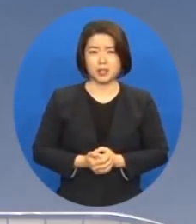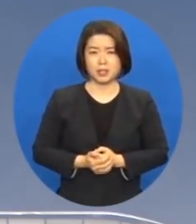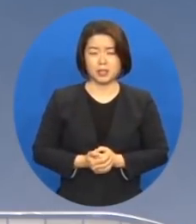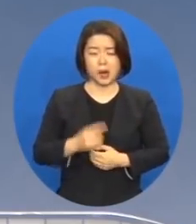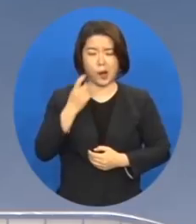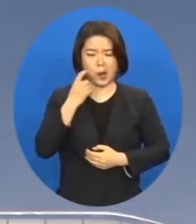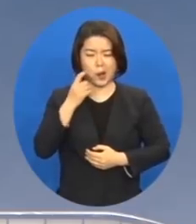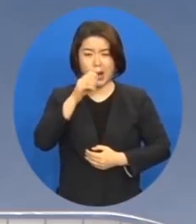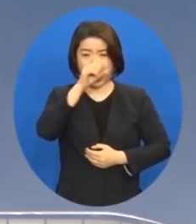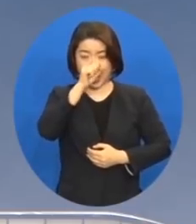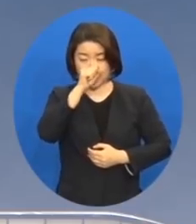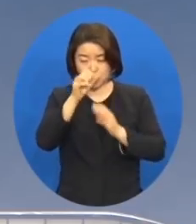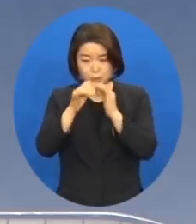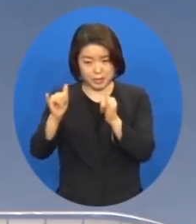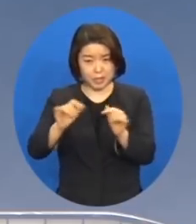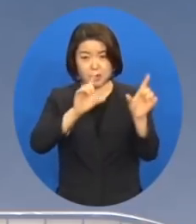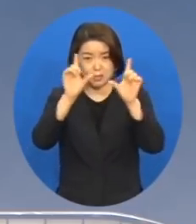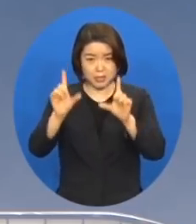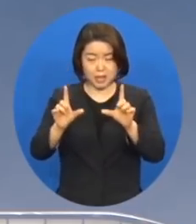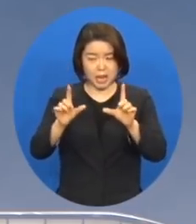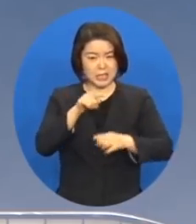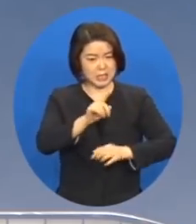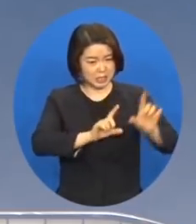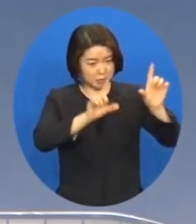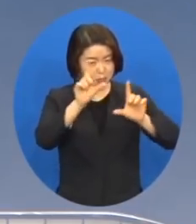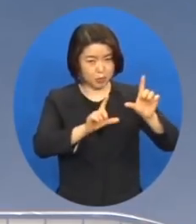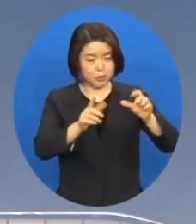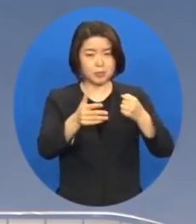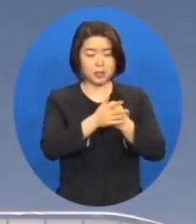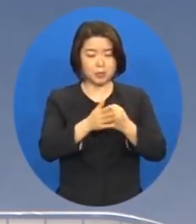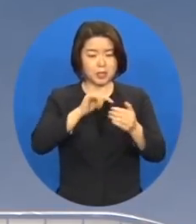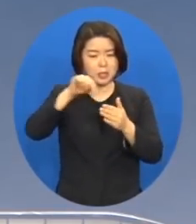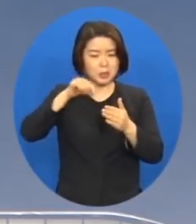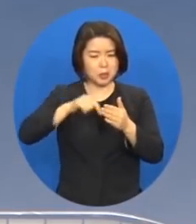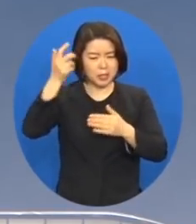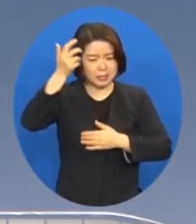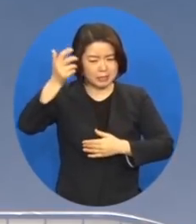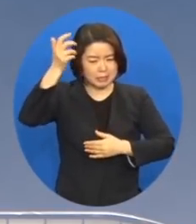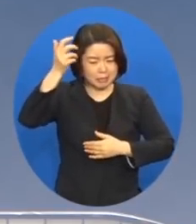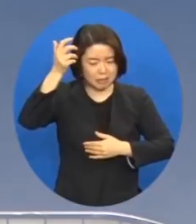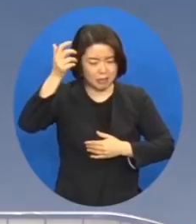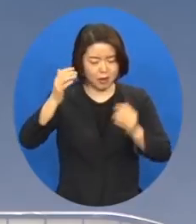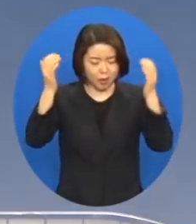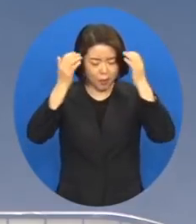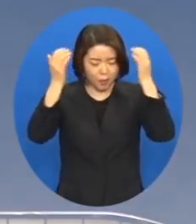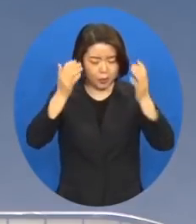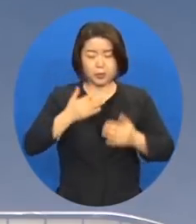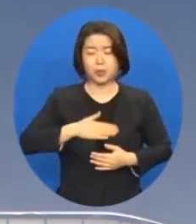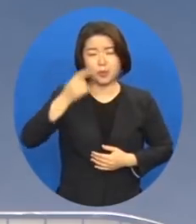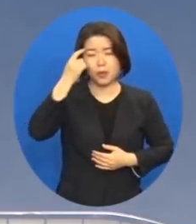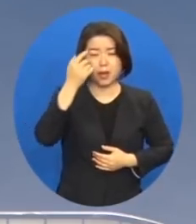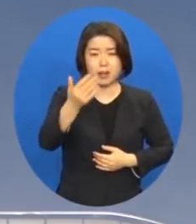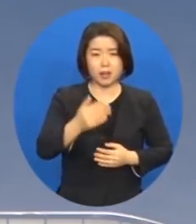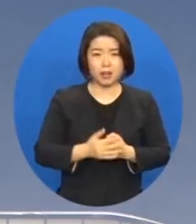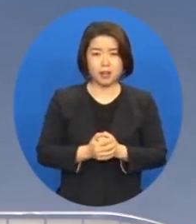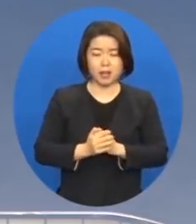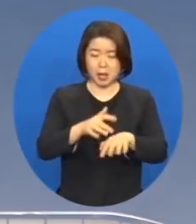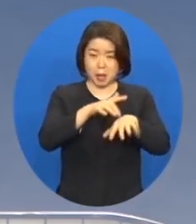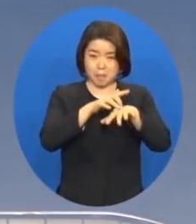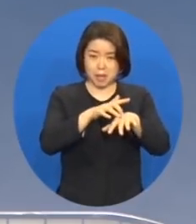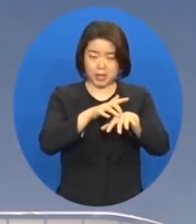위선자의 삶을 사는 사람의 그 심령의 고통을 아십니까? 여러분, 진짜 마귀가